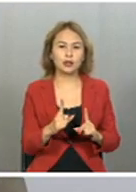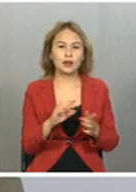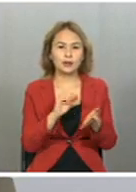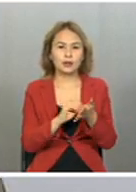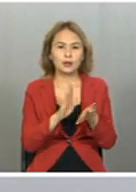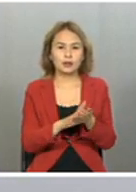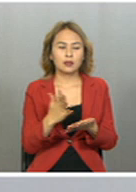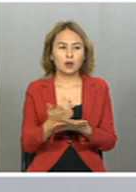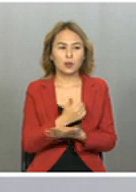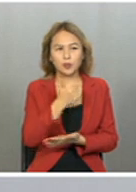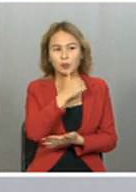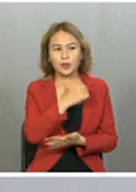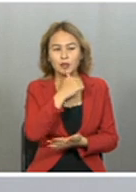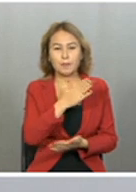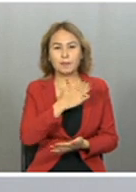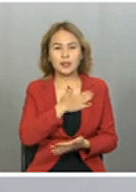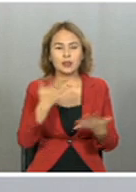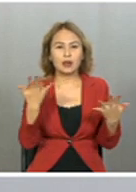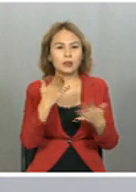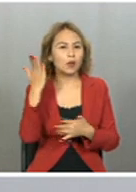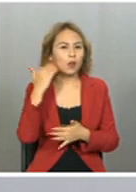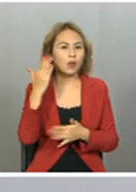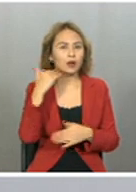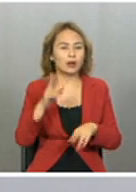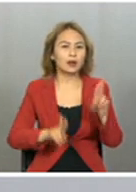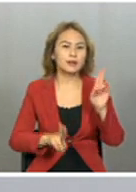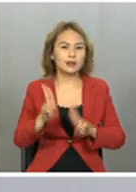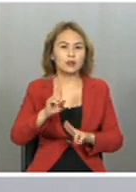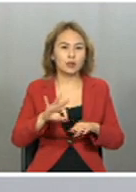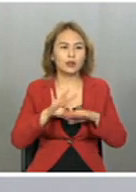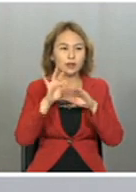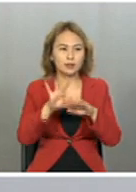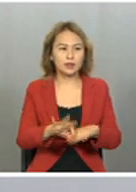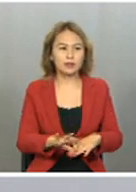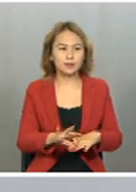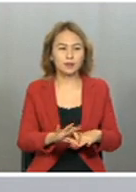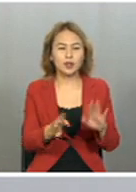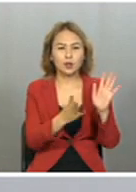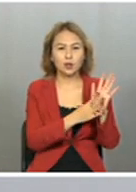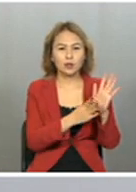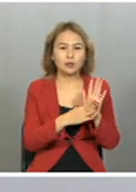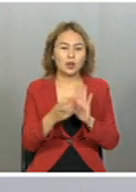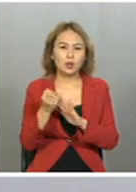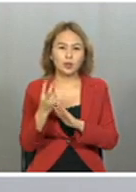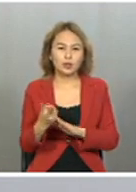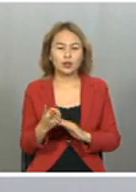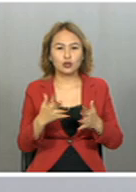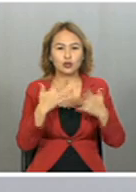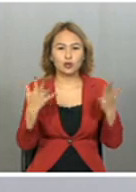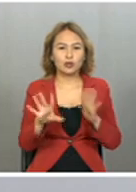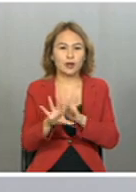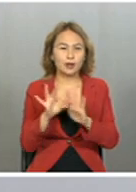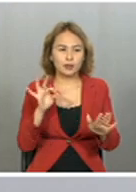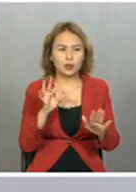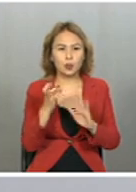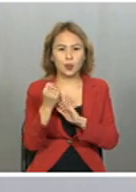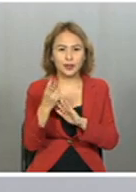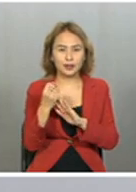табайық. Біз қандай оңай әдіс қолданатын едік? 9 бен 12-нің үлкенін аламыз, яғни